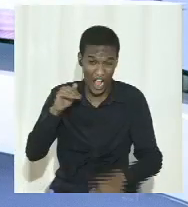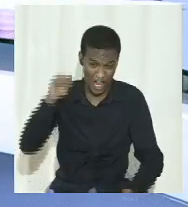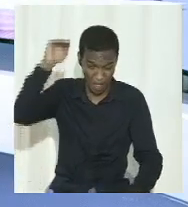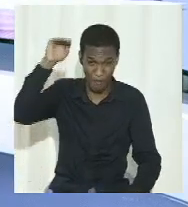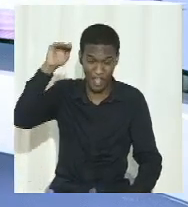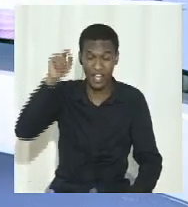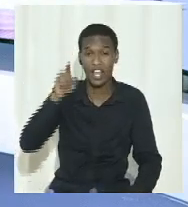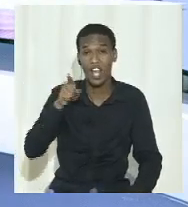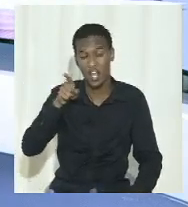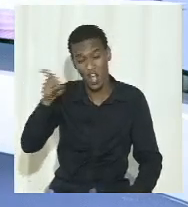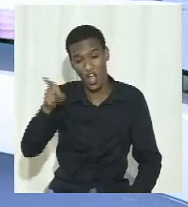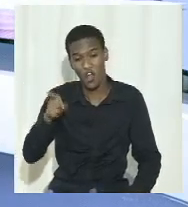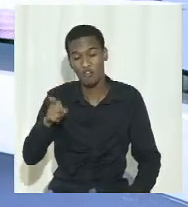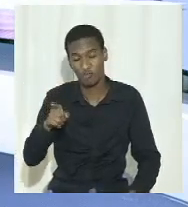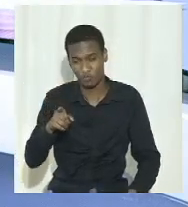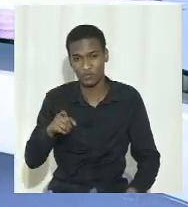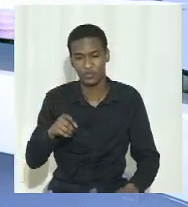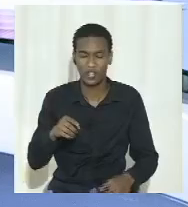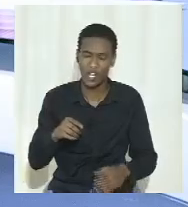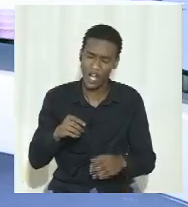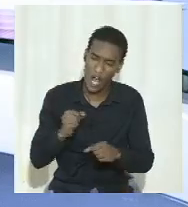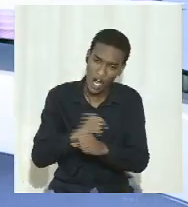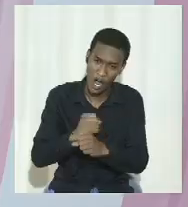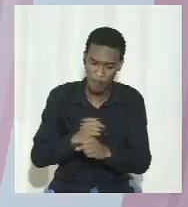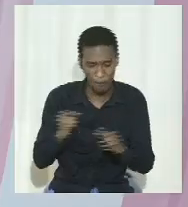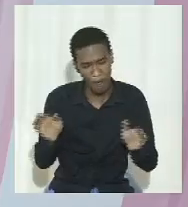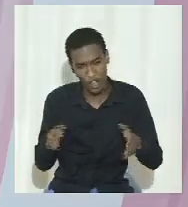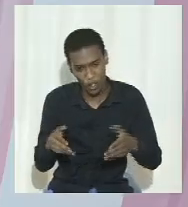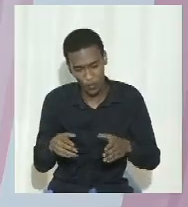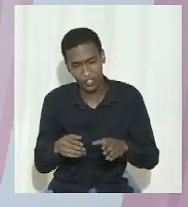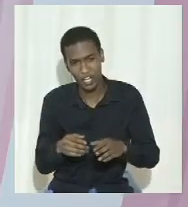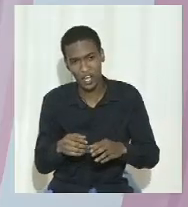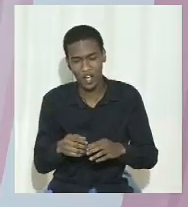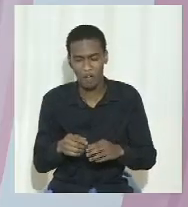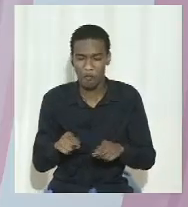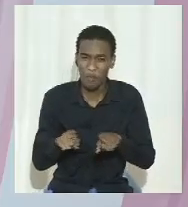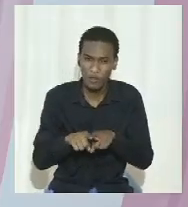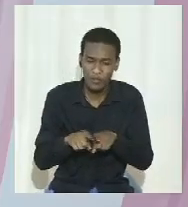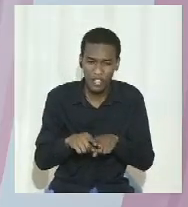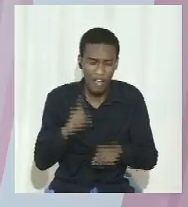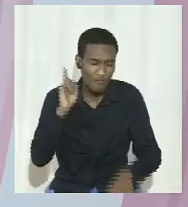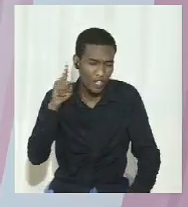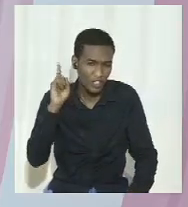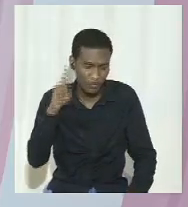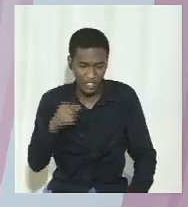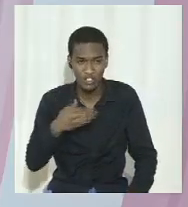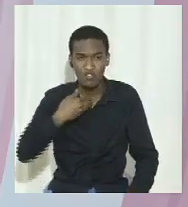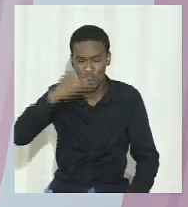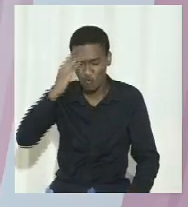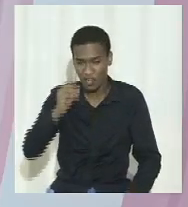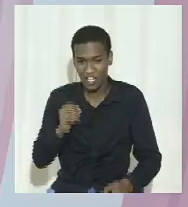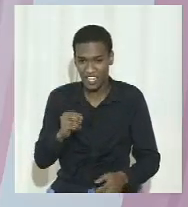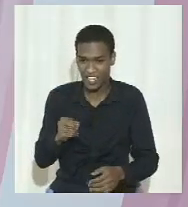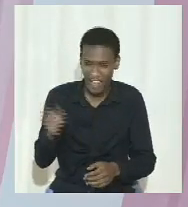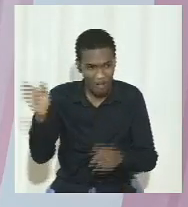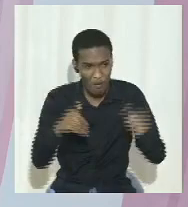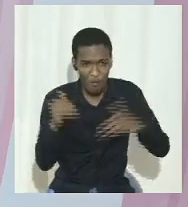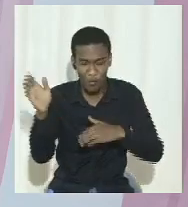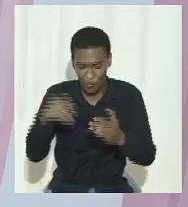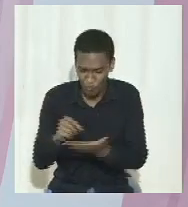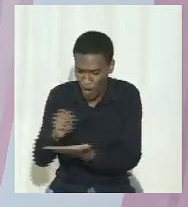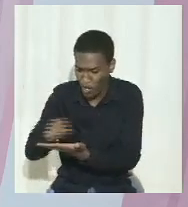anatin'ilay fisoratana anarana fa tsy fandraisana anarana antsitrapo ireo olona ireo no manao an'ilay vaksiny dia ho